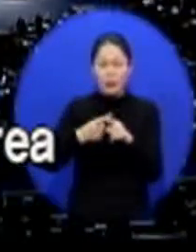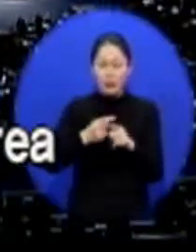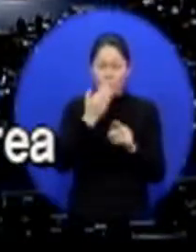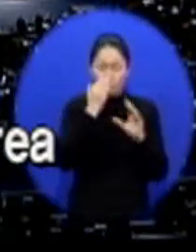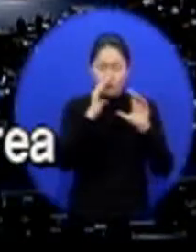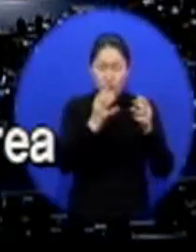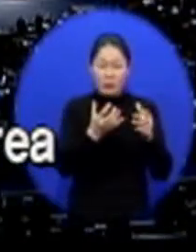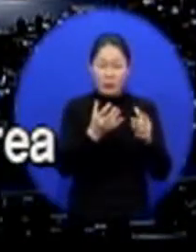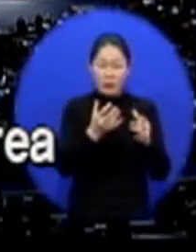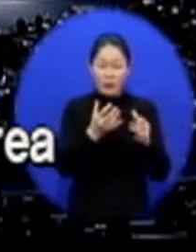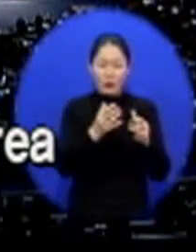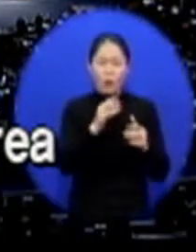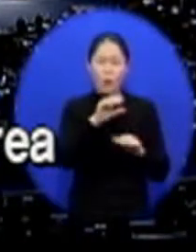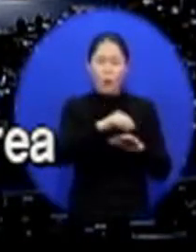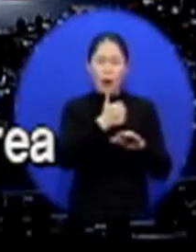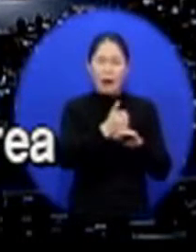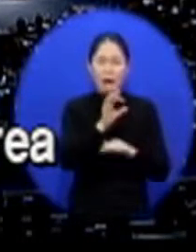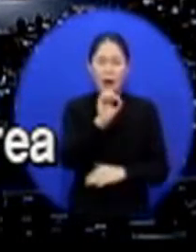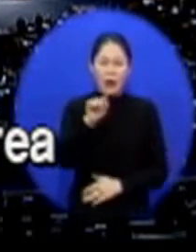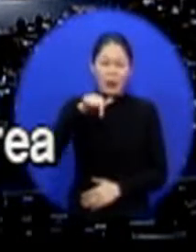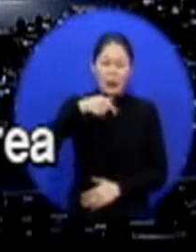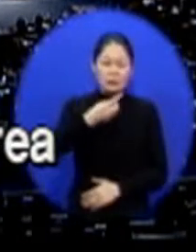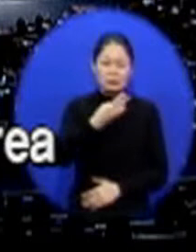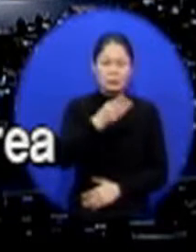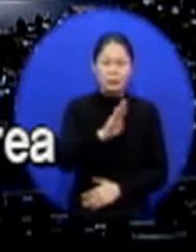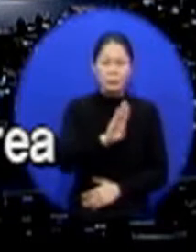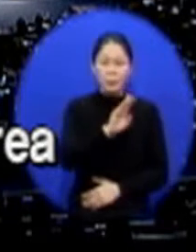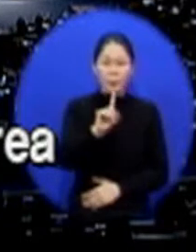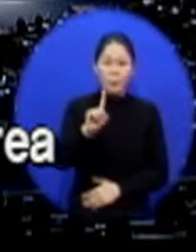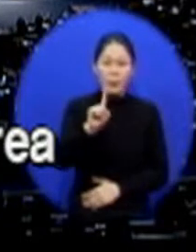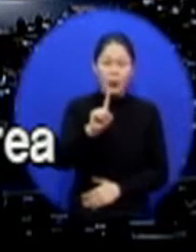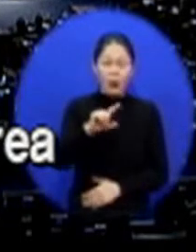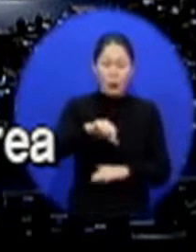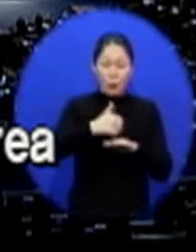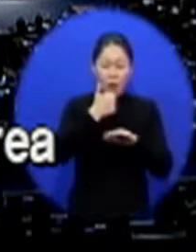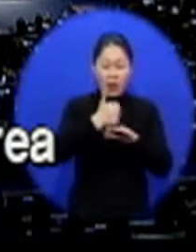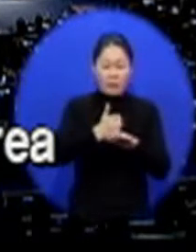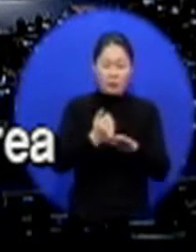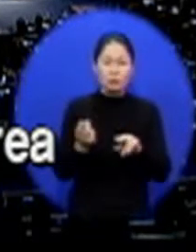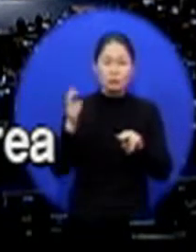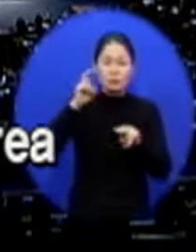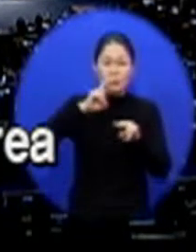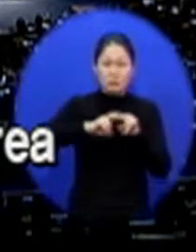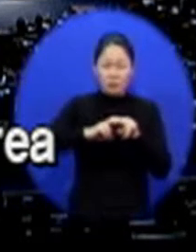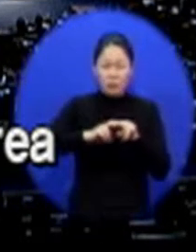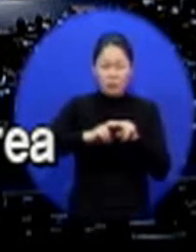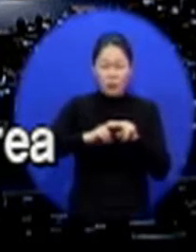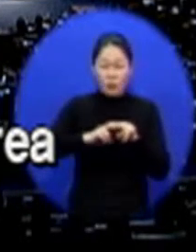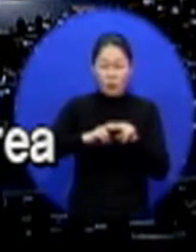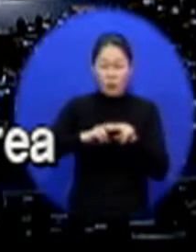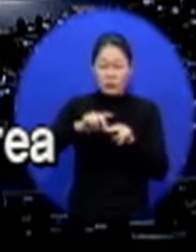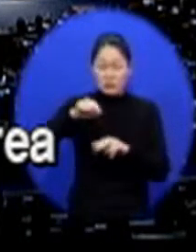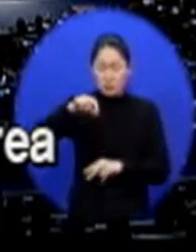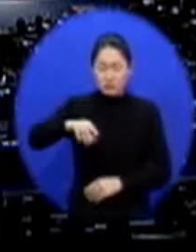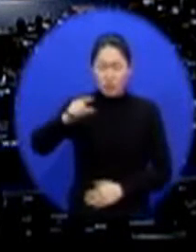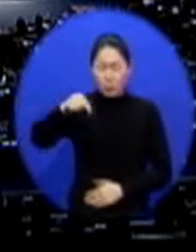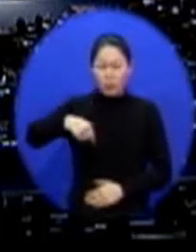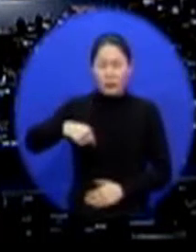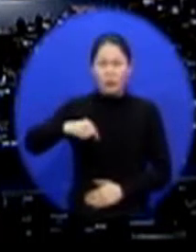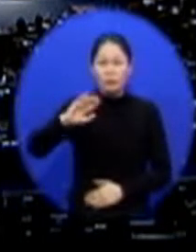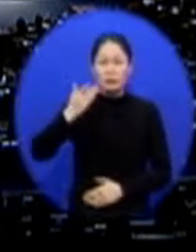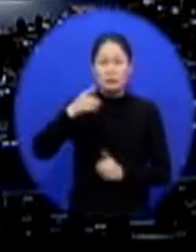아그립바 왕이 부임해서 예방 차 갈 4대로 오게 되었을 때의